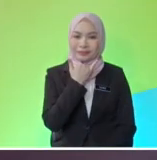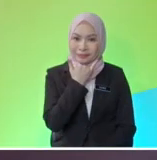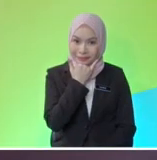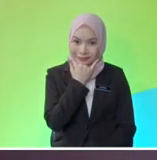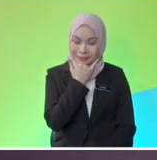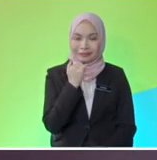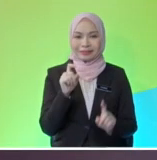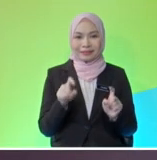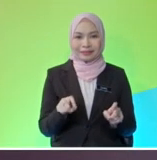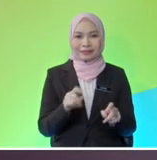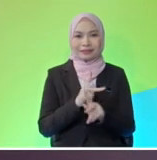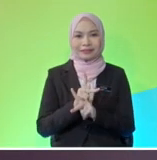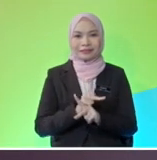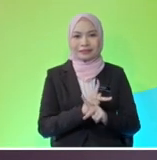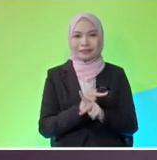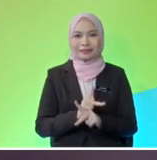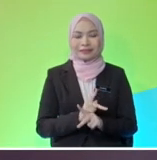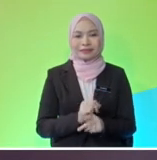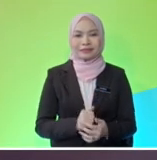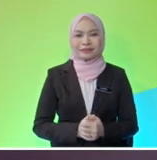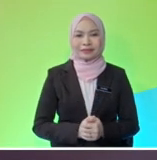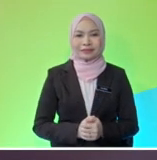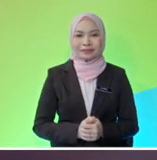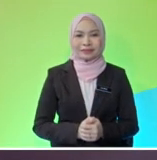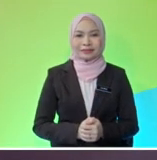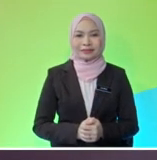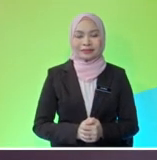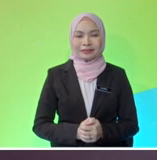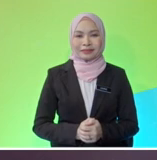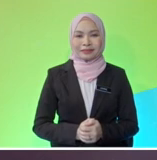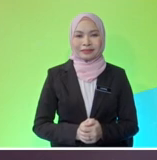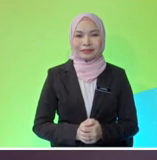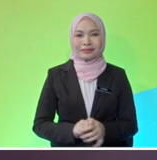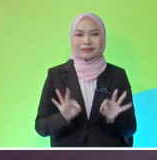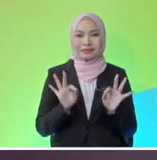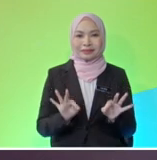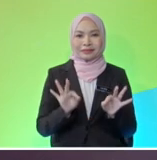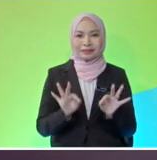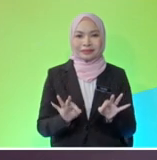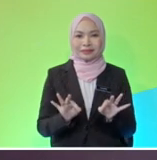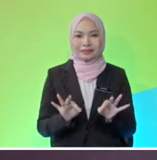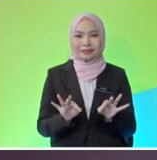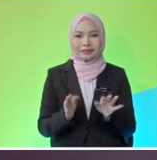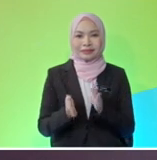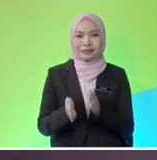tertulis, depan ni dua, sini satu. Itu bukan 12. Oh. 12 mestilah depan